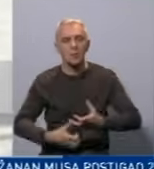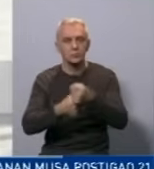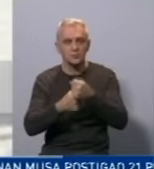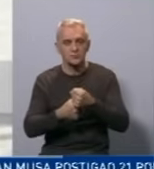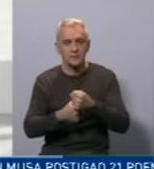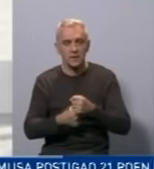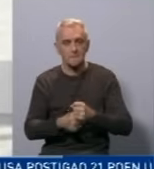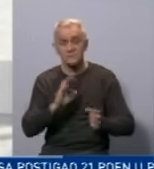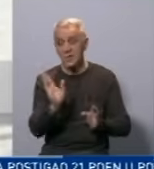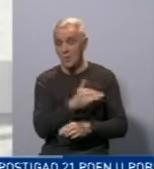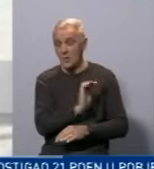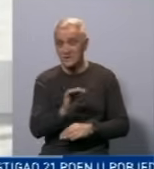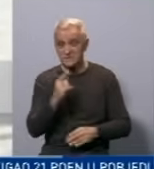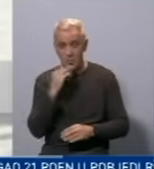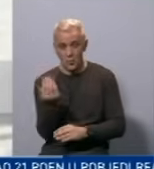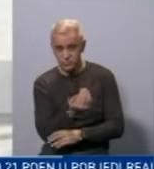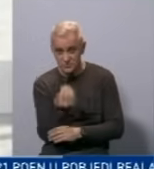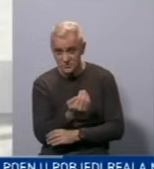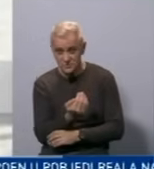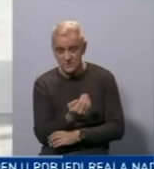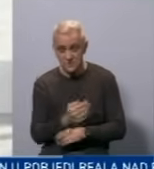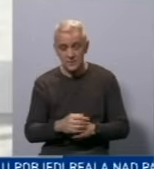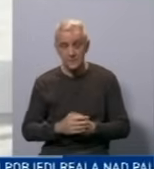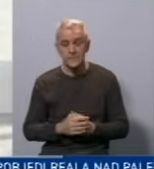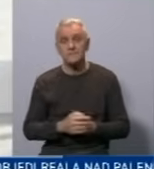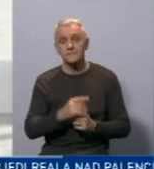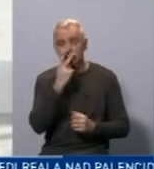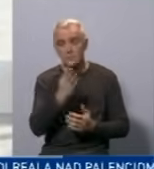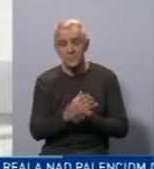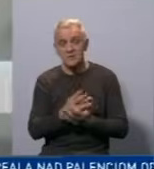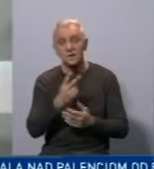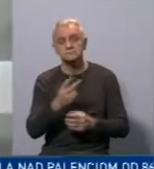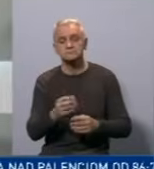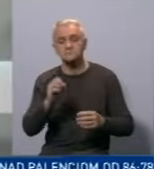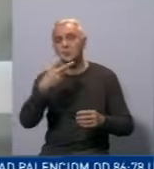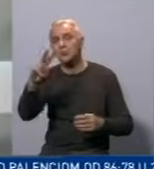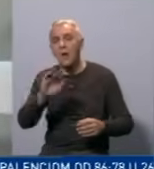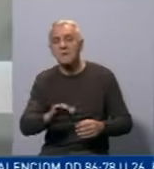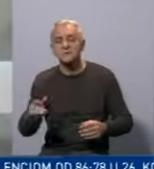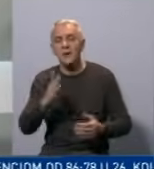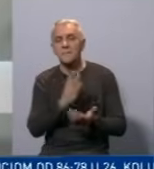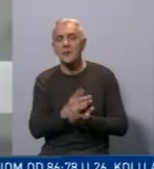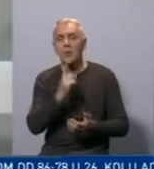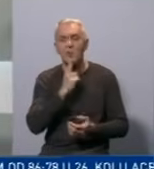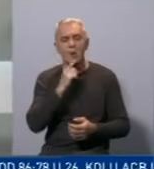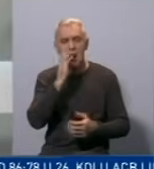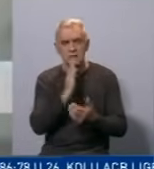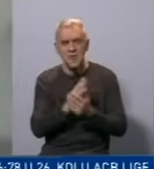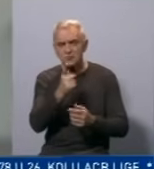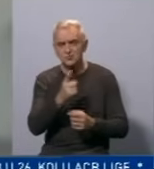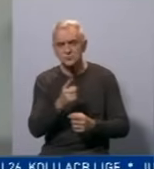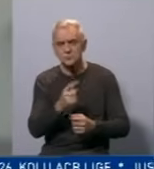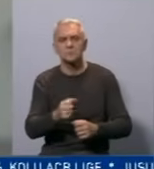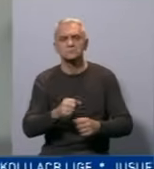da će pored djece zatečene u prosjačenju i radnoj eksploataciji ovdje biti smještana i druga djeca koja su na bilo koji način zloupotrijebljena i čija